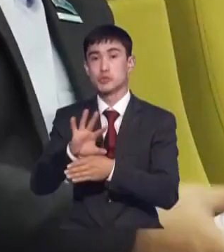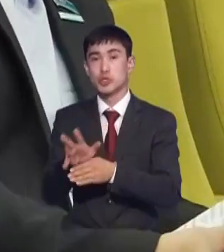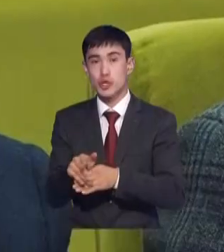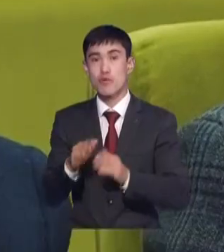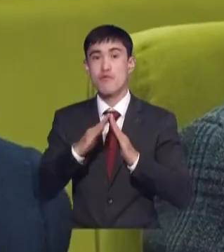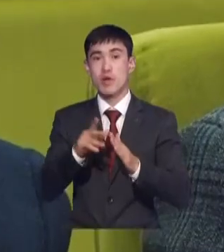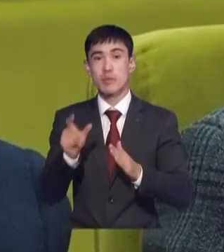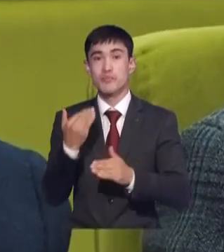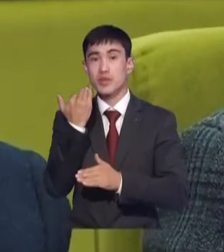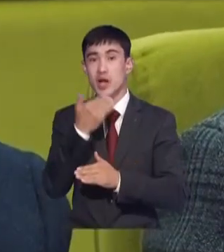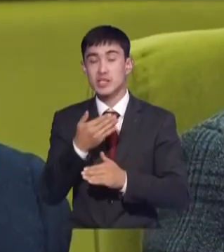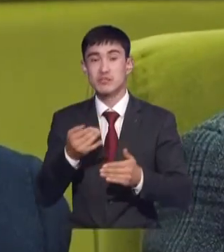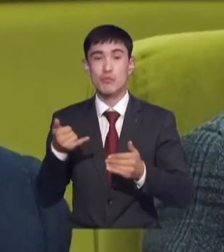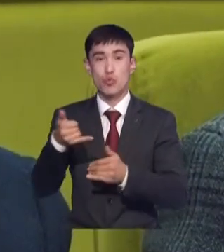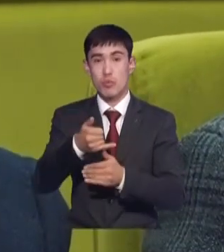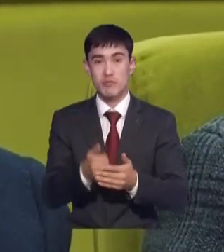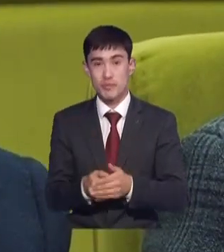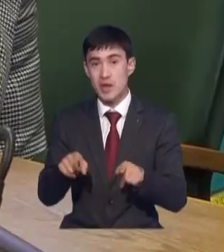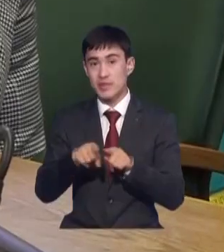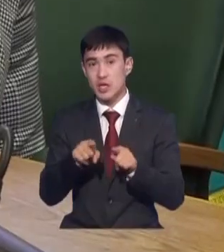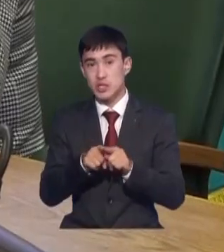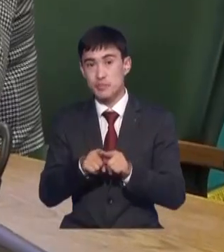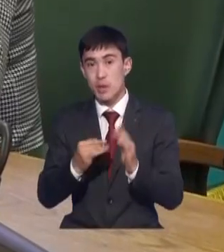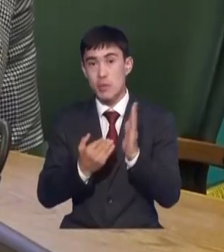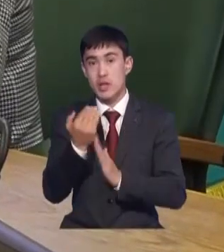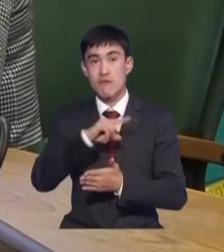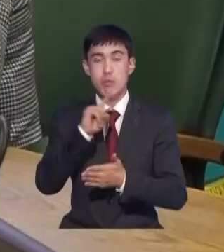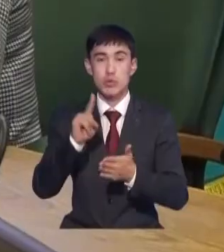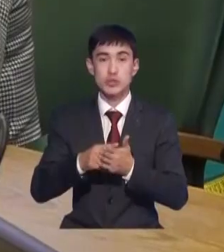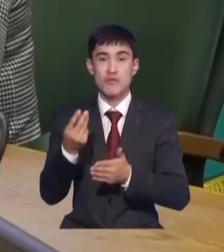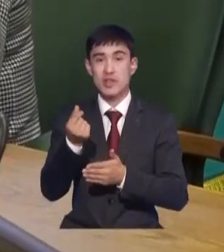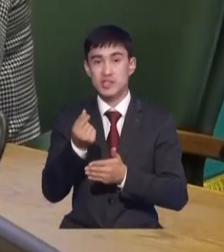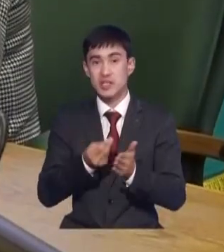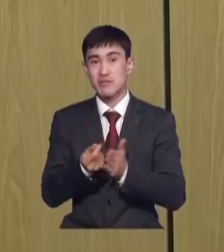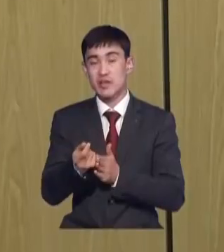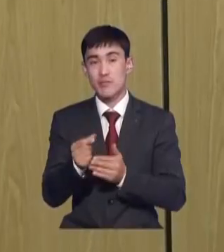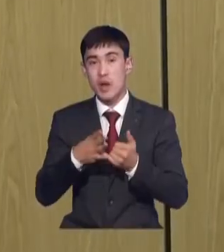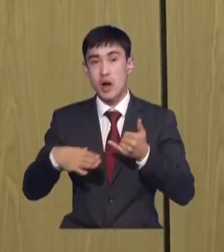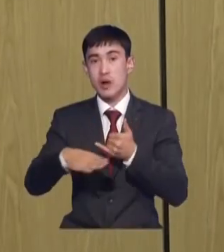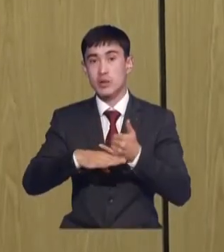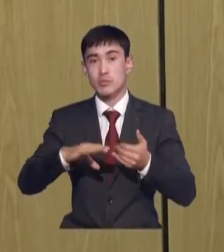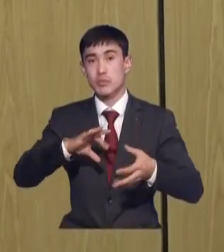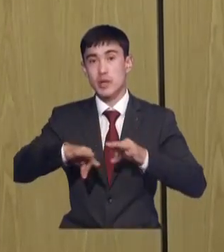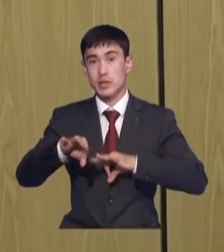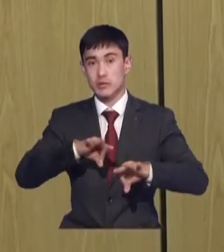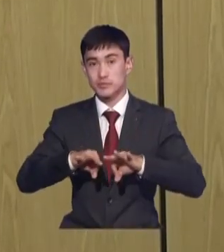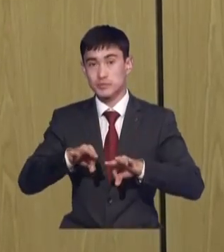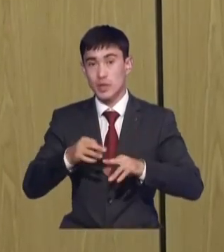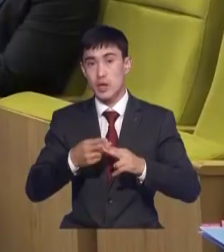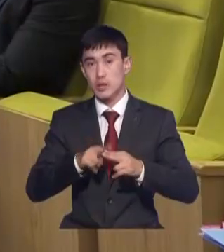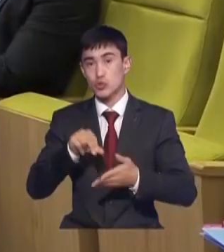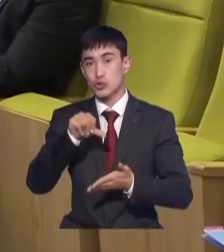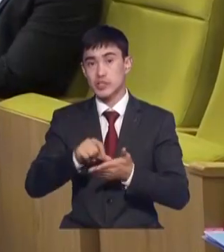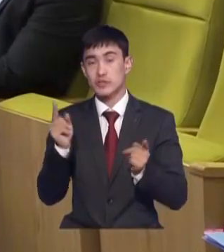обеспечению фермеров качественным топливом, а также подняли вопросы финансирования ряда агропроектов. Наряду с